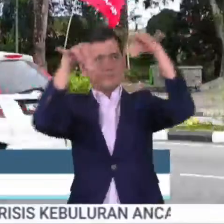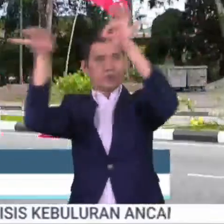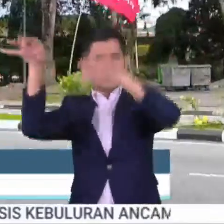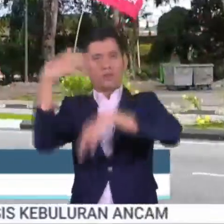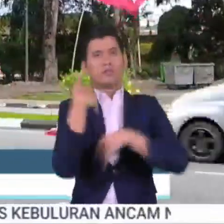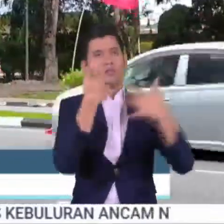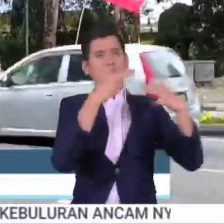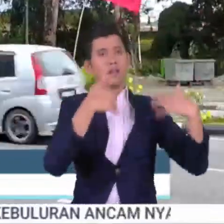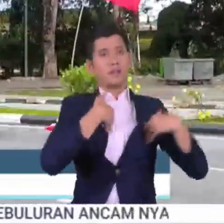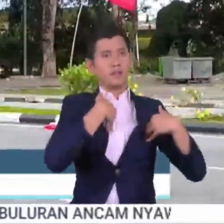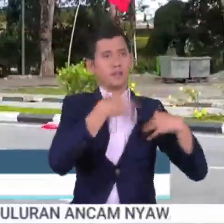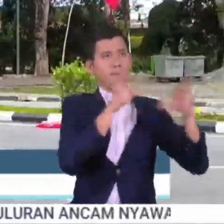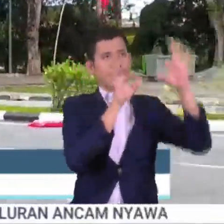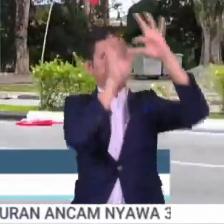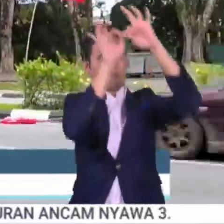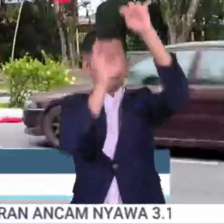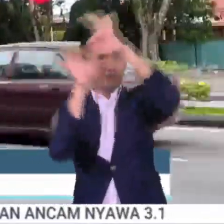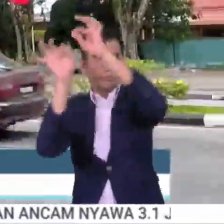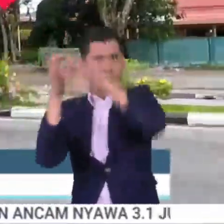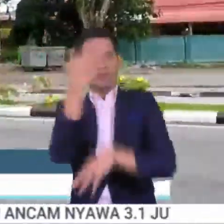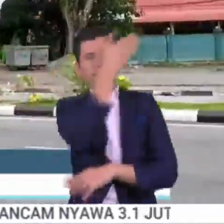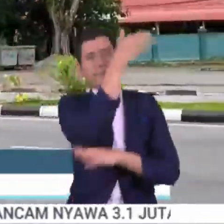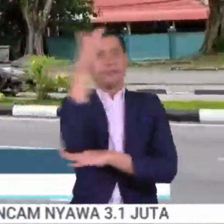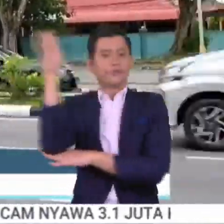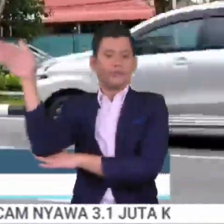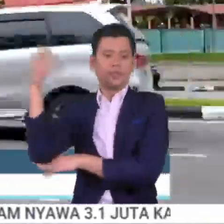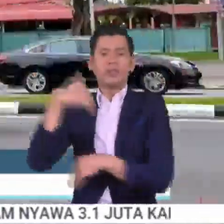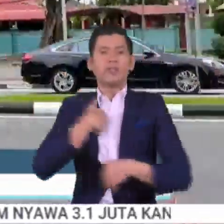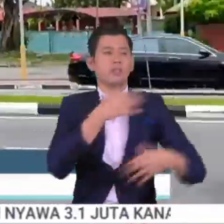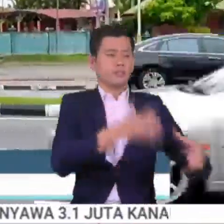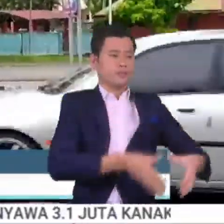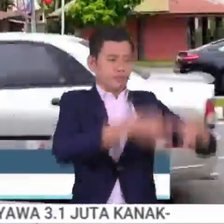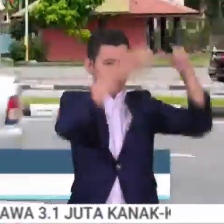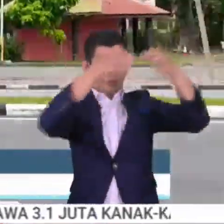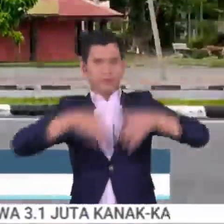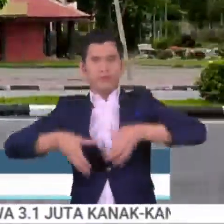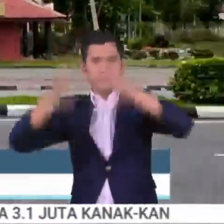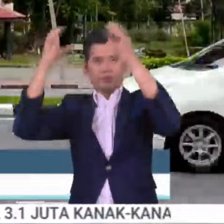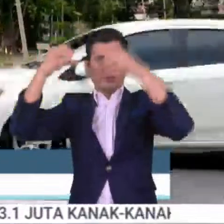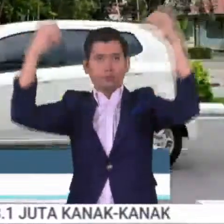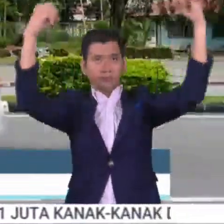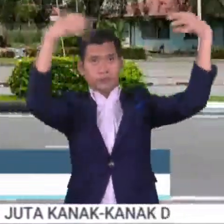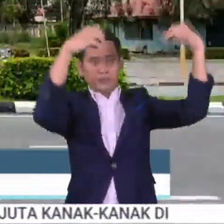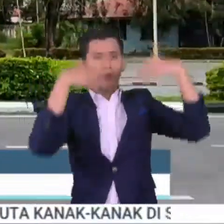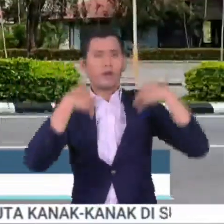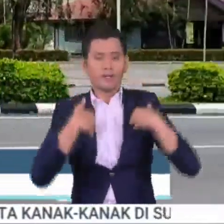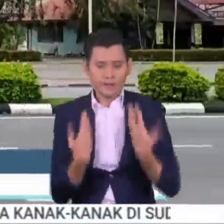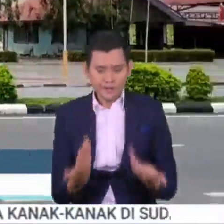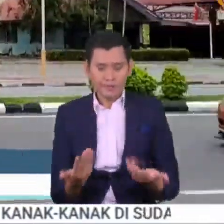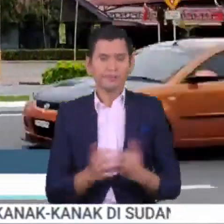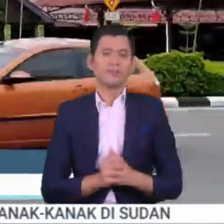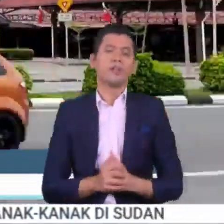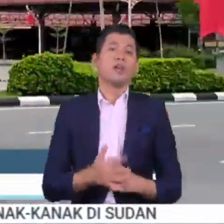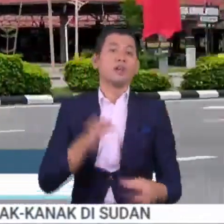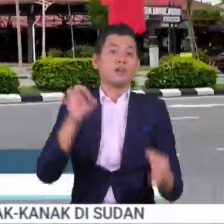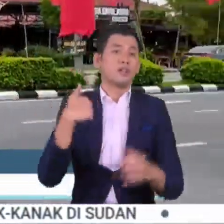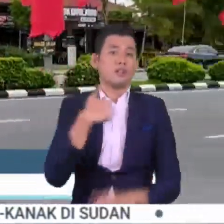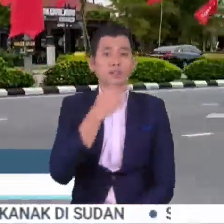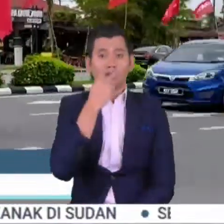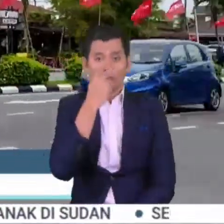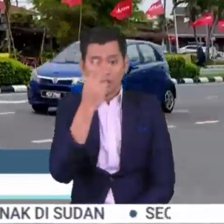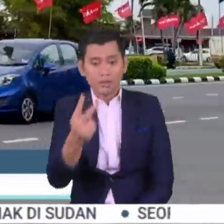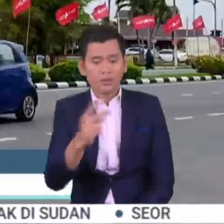tengah-tengah jalan raya dan juga di tiang-tiang lampu. Dan selain daripada di sini, suasana begini juga dapat dilihat